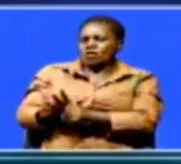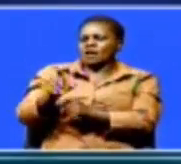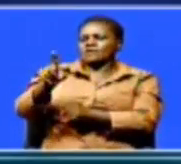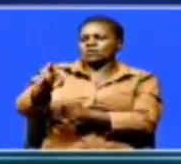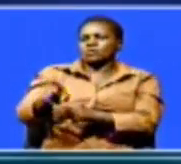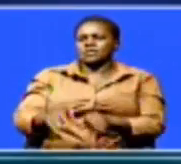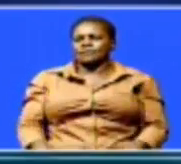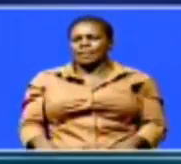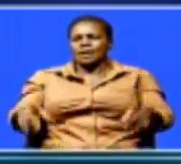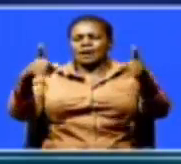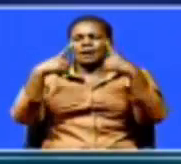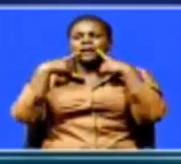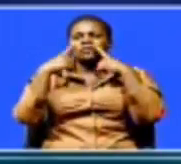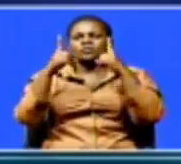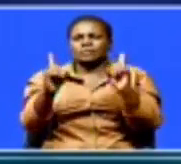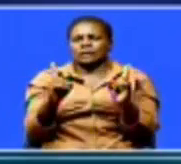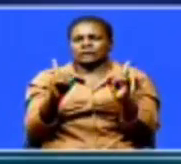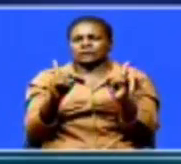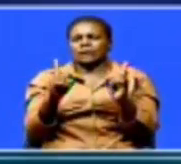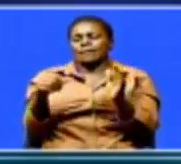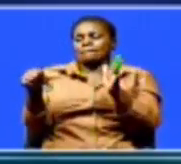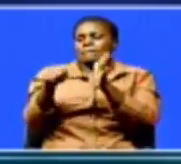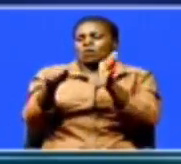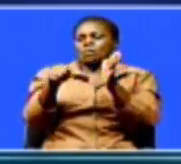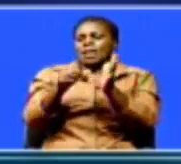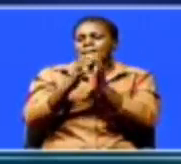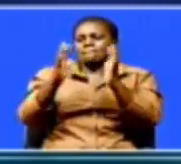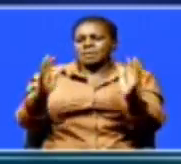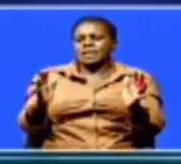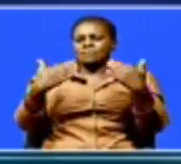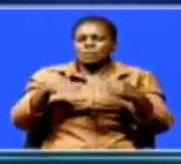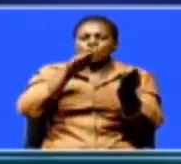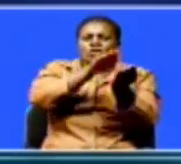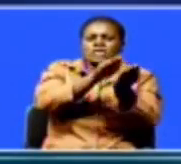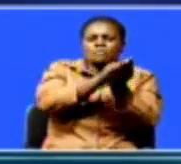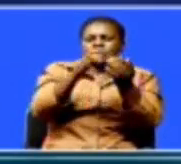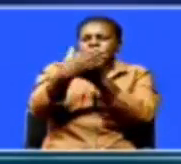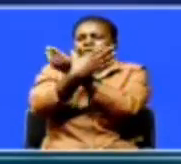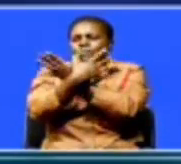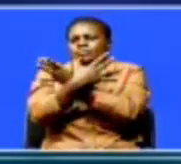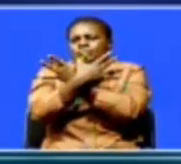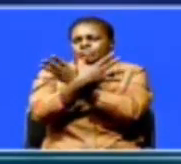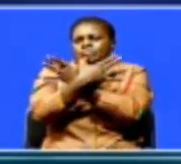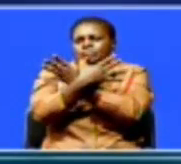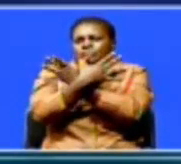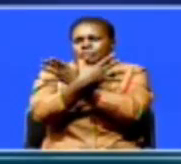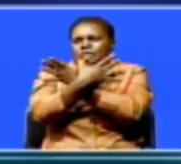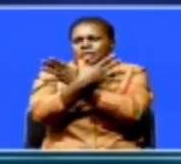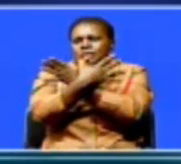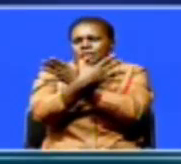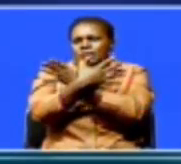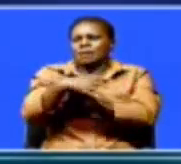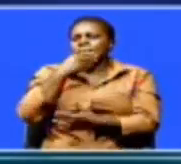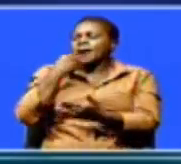corona. Tangazo ambalo lilitibua kidonda kwa wakulima wa vipepeo kaunti ya Kilifi. Msanzu Karisa